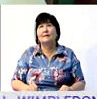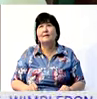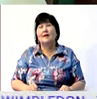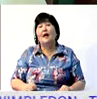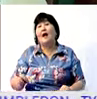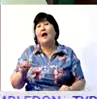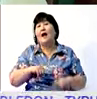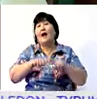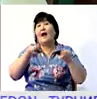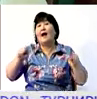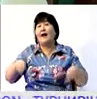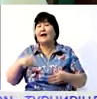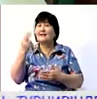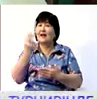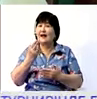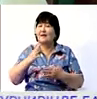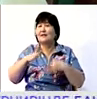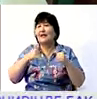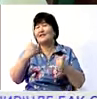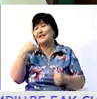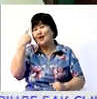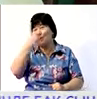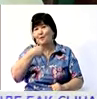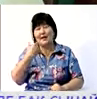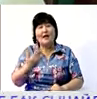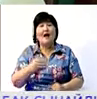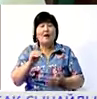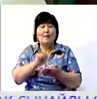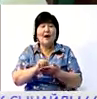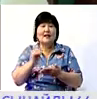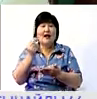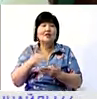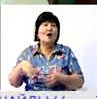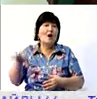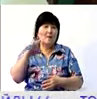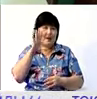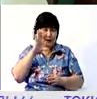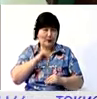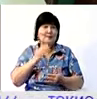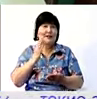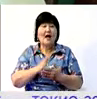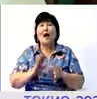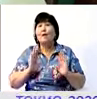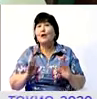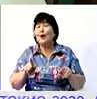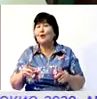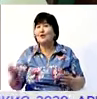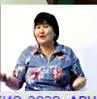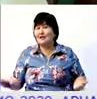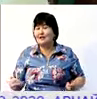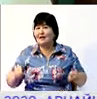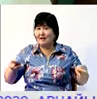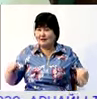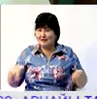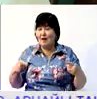Ақ қағазға қыр қаламмен салдым сенің бейнеңді. Параққа шимайлау бәріміздің қолымыздан келеді, бірақ оны жандандырып тілде